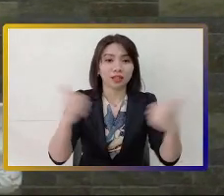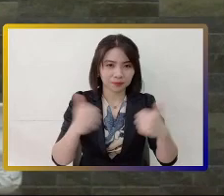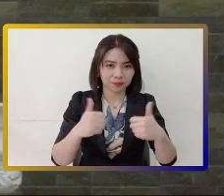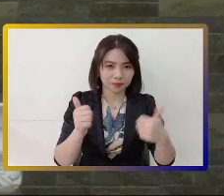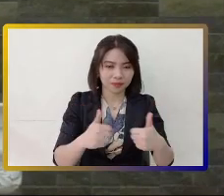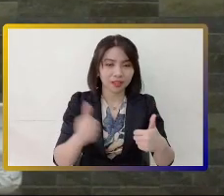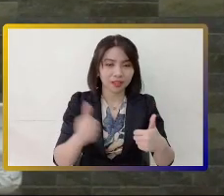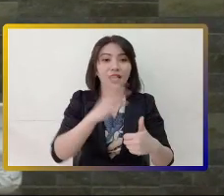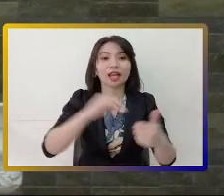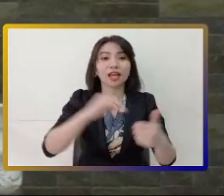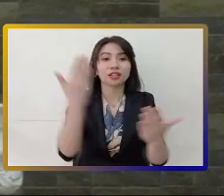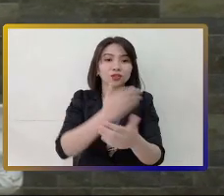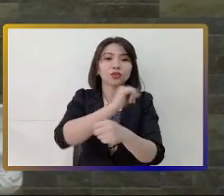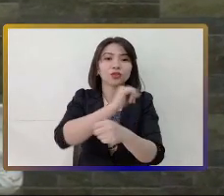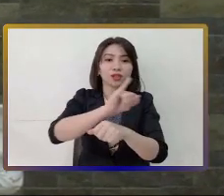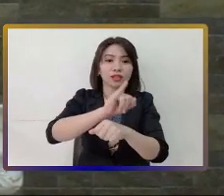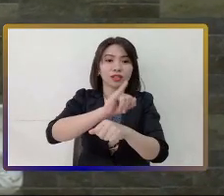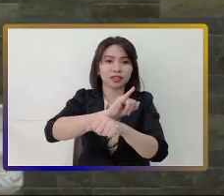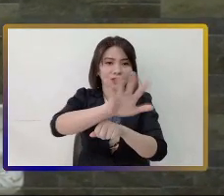influence.